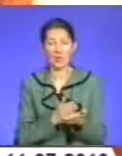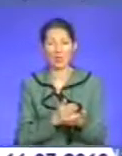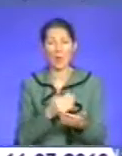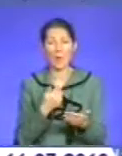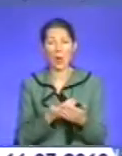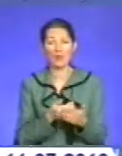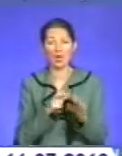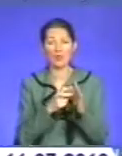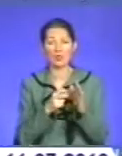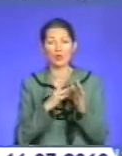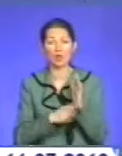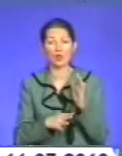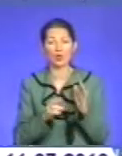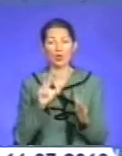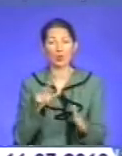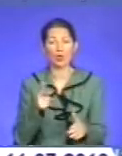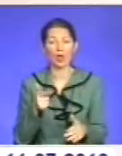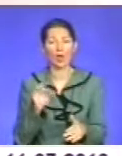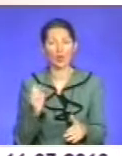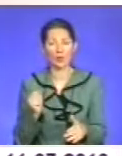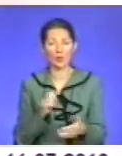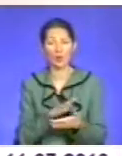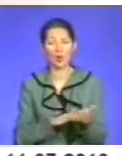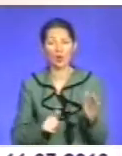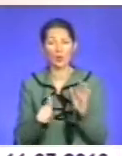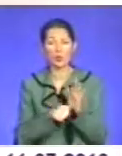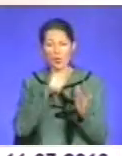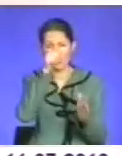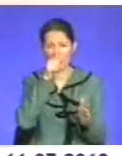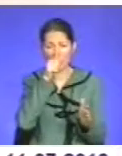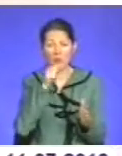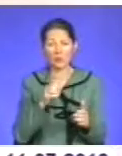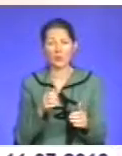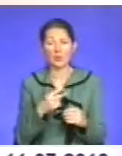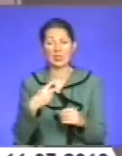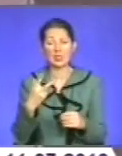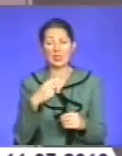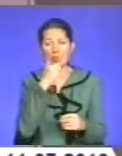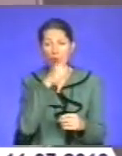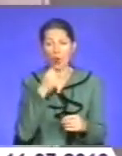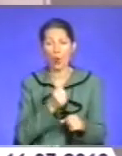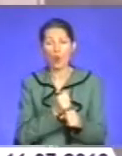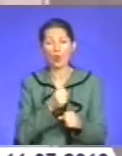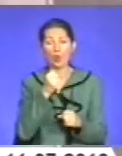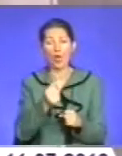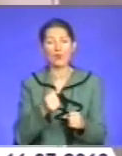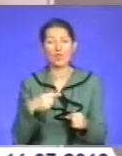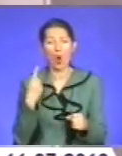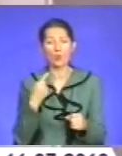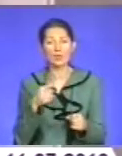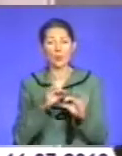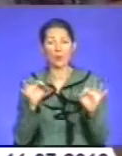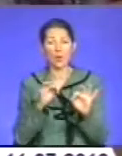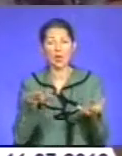майже 893 гривні. Протягом 6 місяців 2013 року роботодавці області